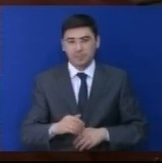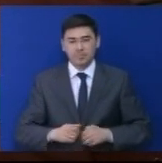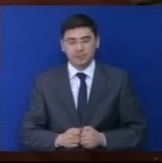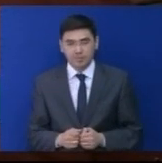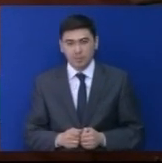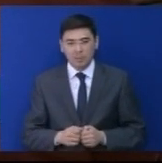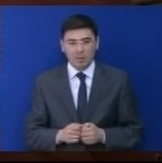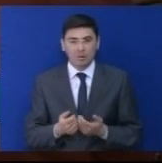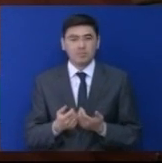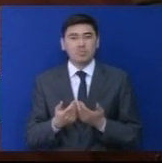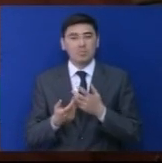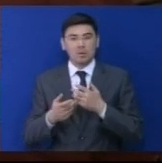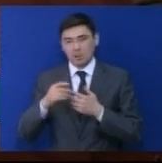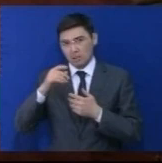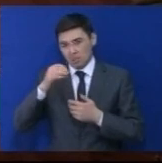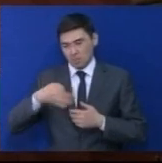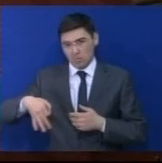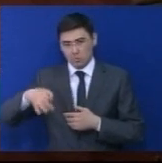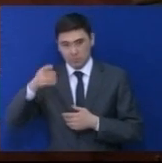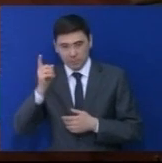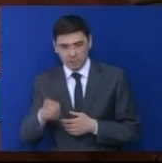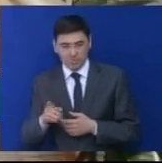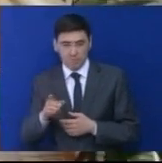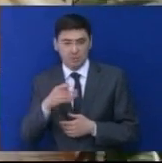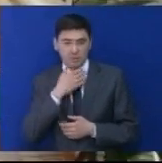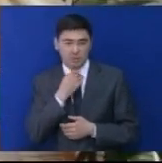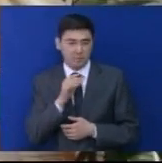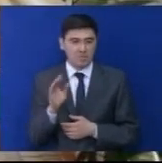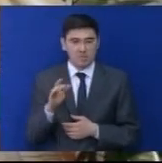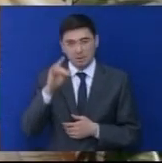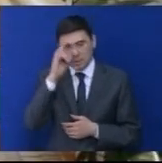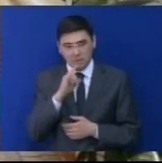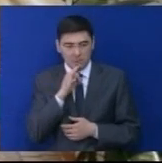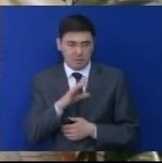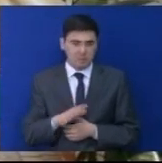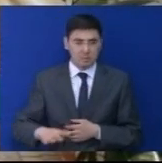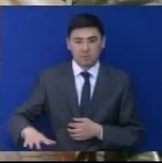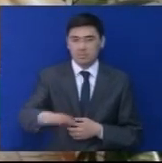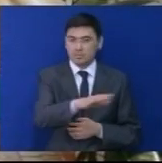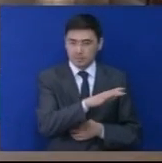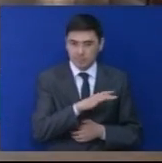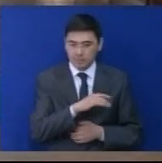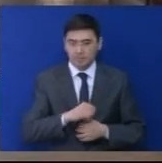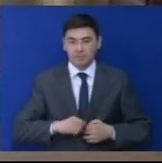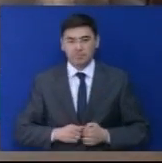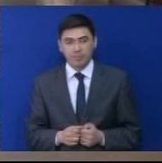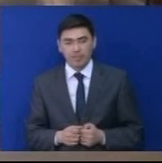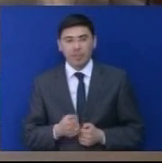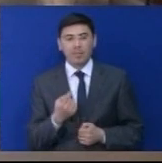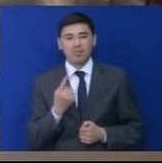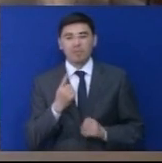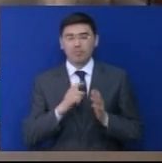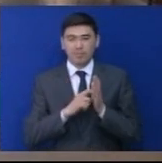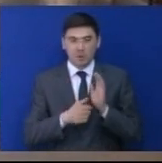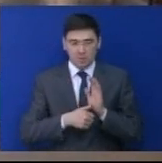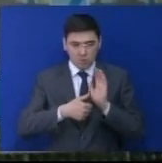программа реализована по всей области, не только по городу Семей, а по всей области. Еще одним нововведением является прием детей в первый класс с